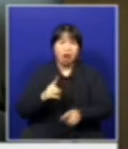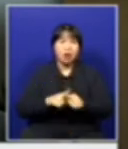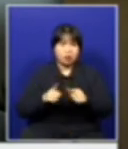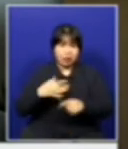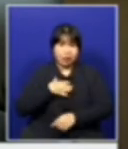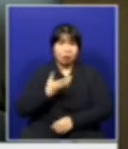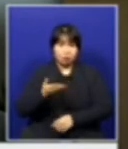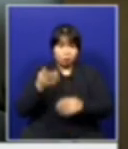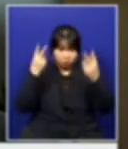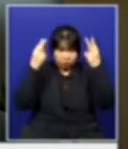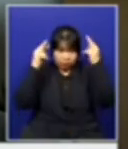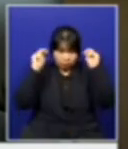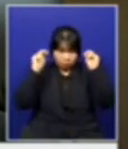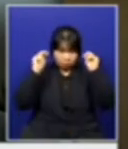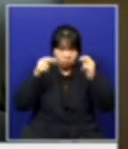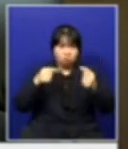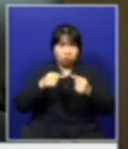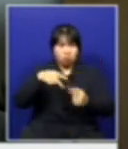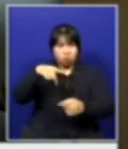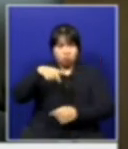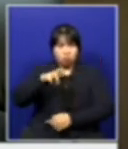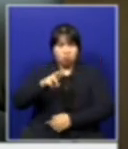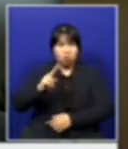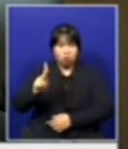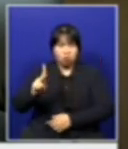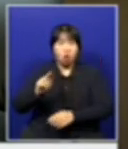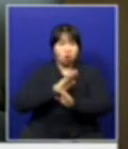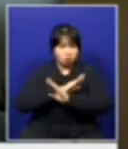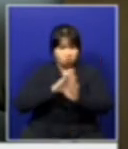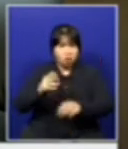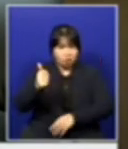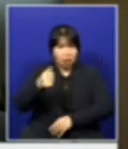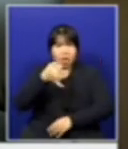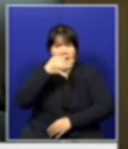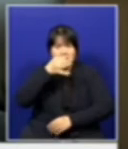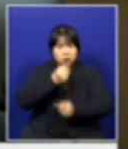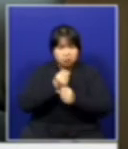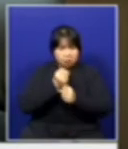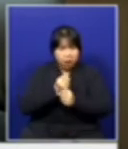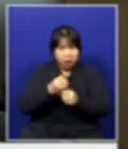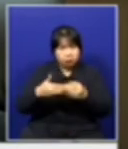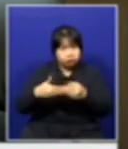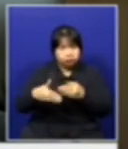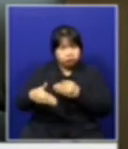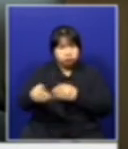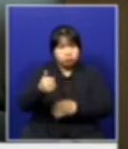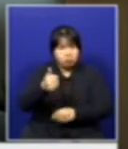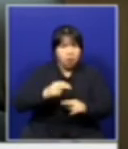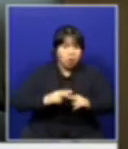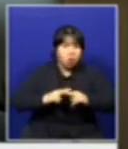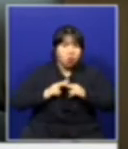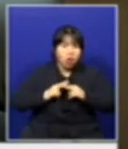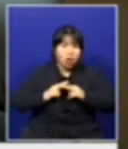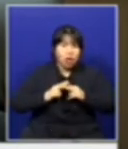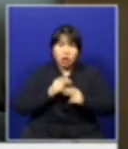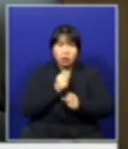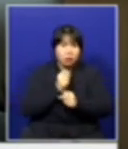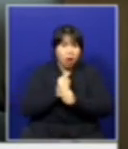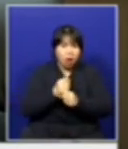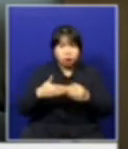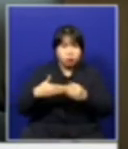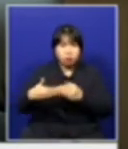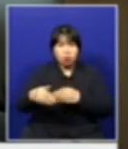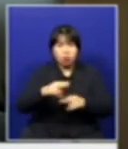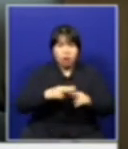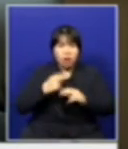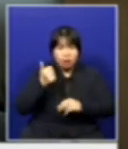กเนี่ยยกเลิกพรก.นะฮะให้เขามีอาชีพทำมาหากินไปหากินได้ตามปกตินะครับเขาไม่ร